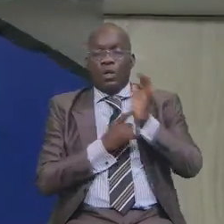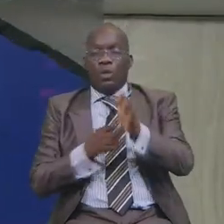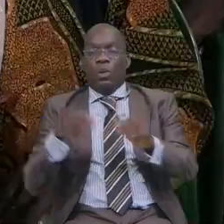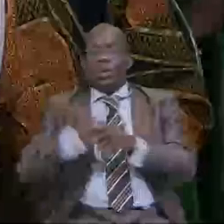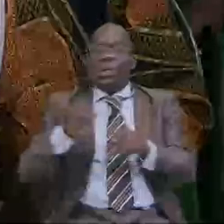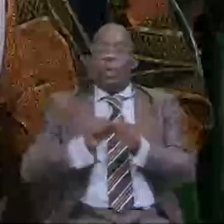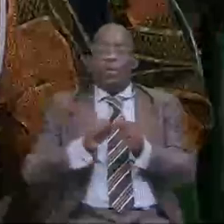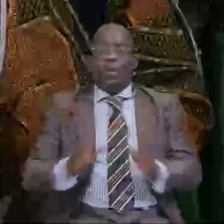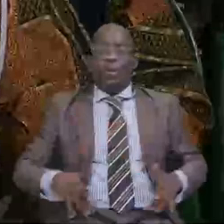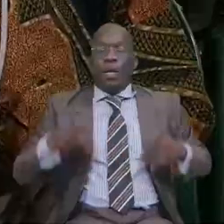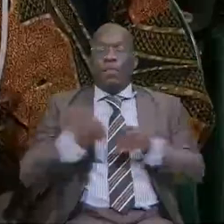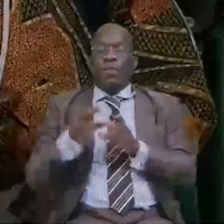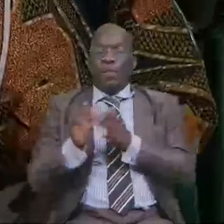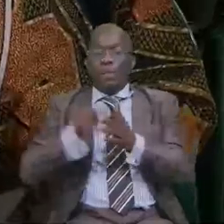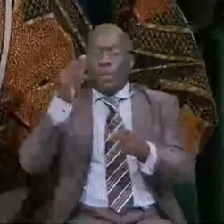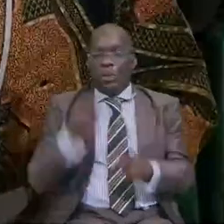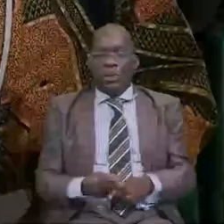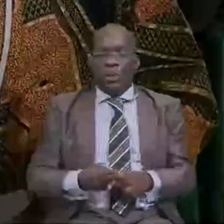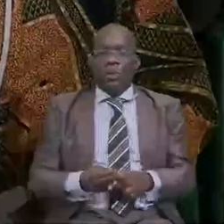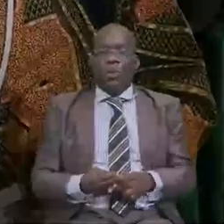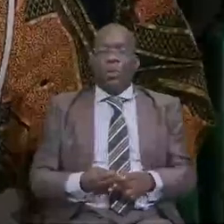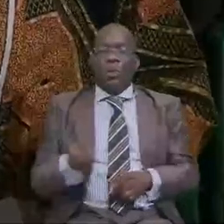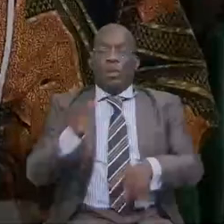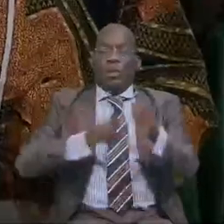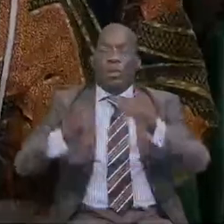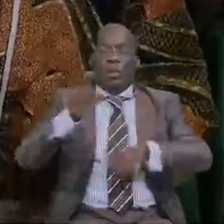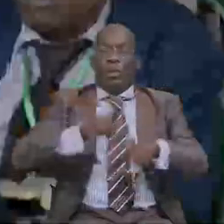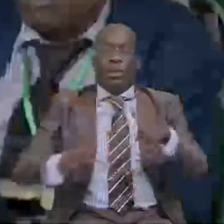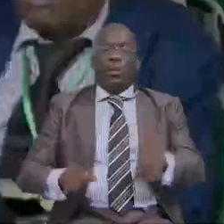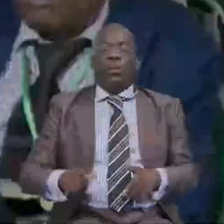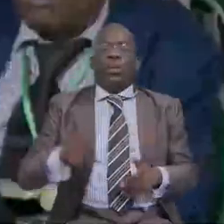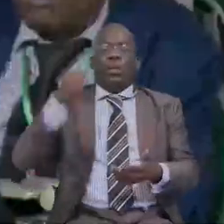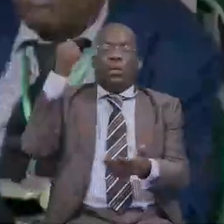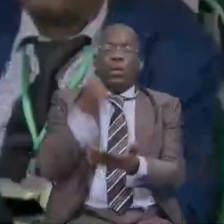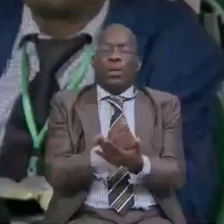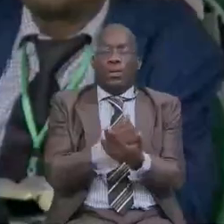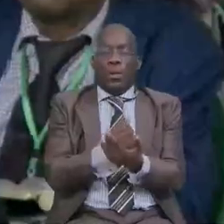de Jésus. Donnez-moi un bon amen matinal.